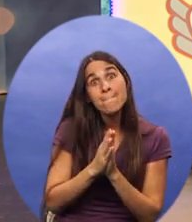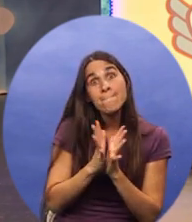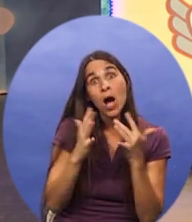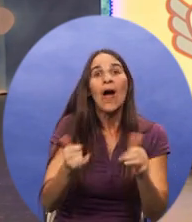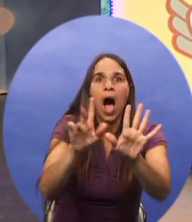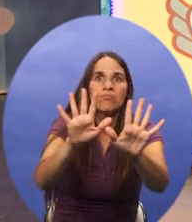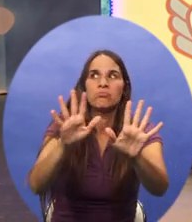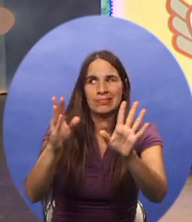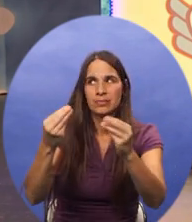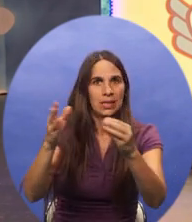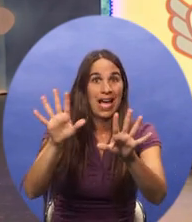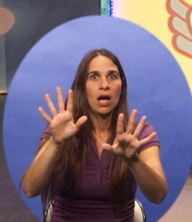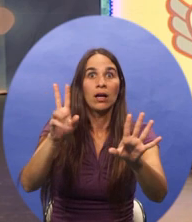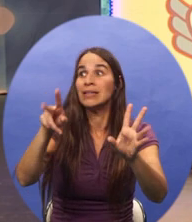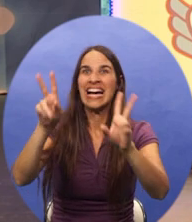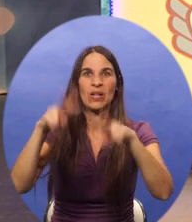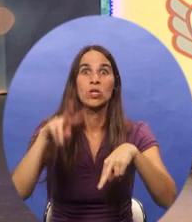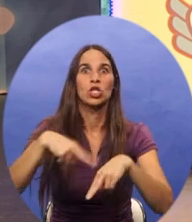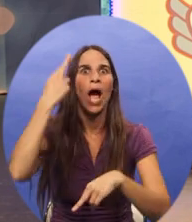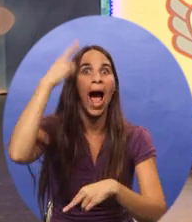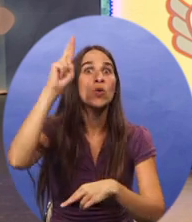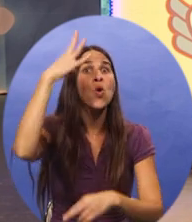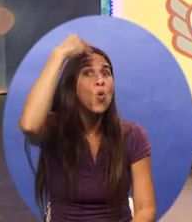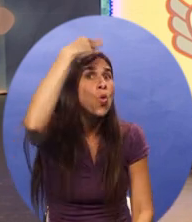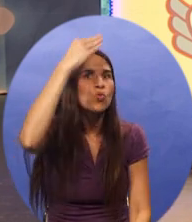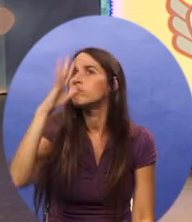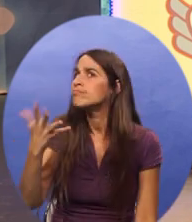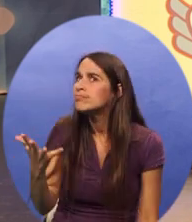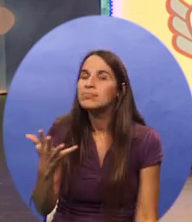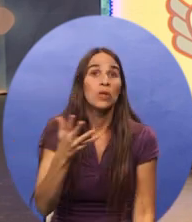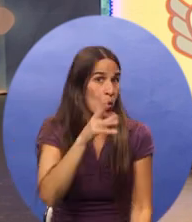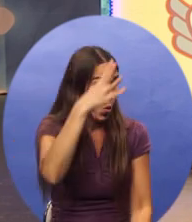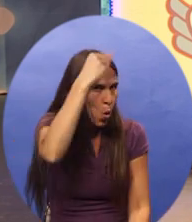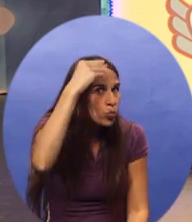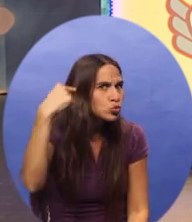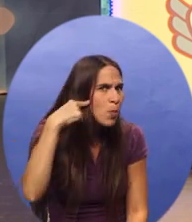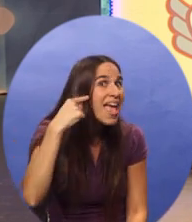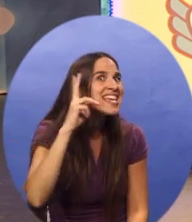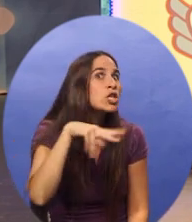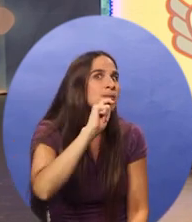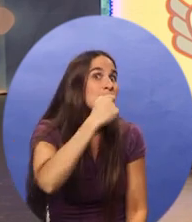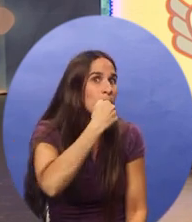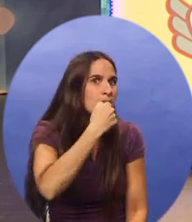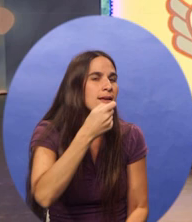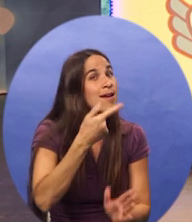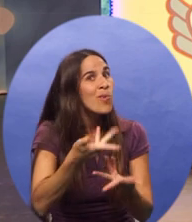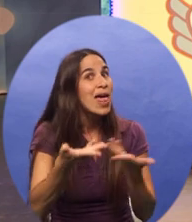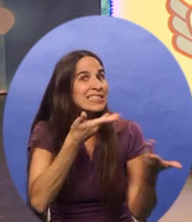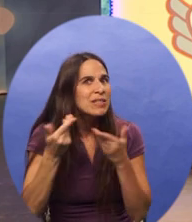עכשיו... או, חכו רגע! יש לי רעיון! לולו! מה? לולו, אתה שומע? יש לי סוד! בוא נזמין